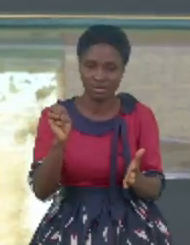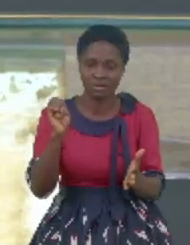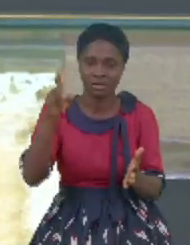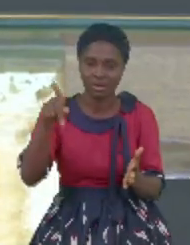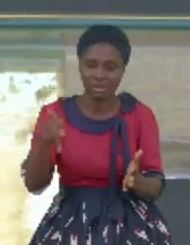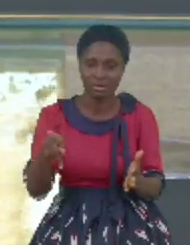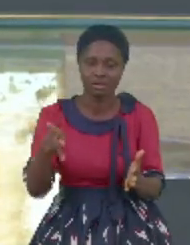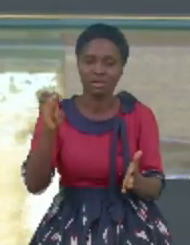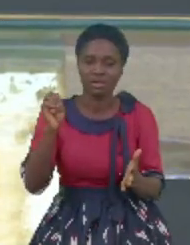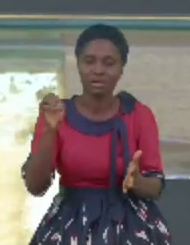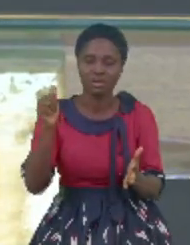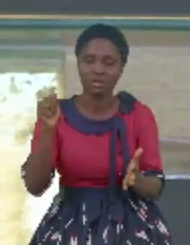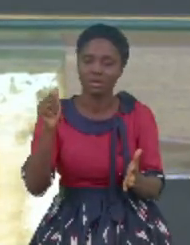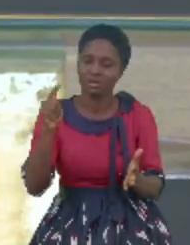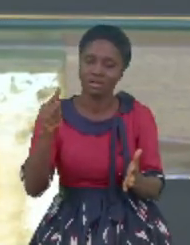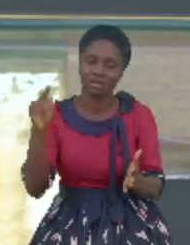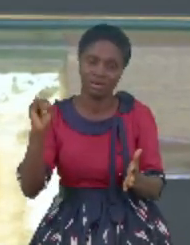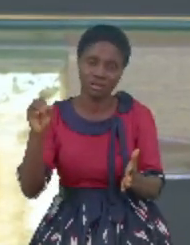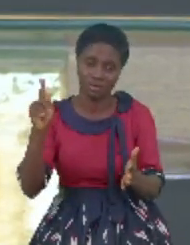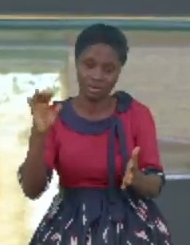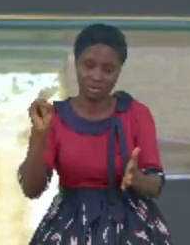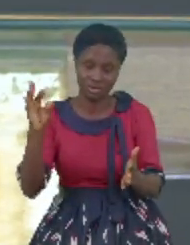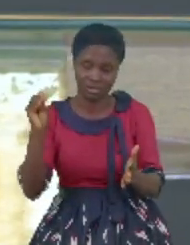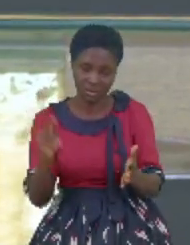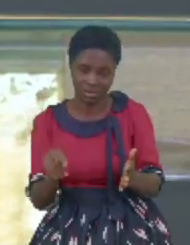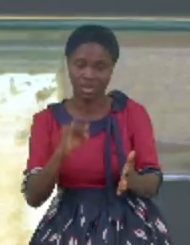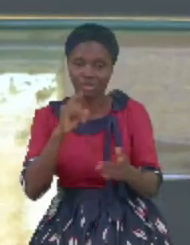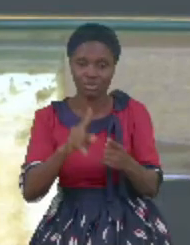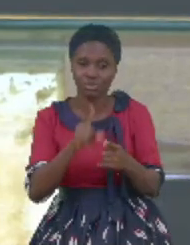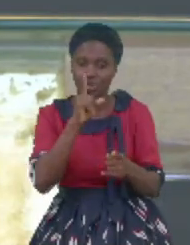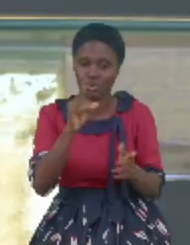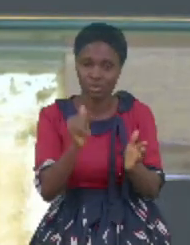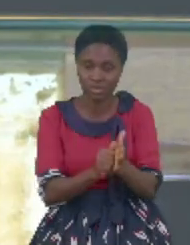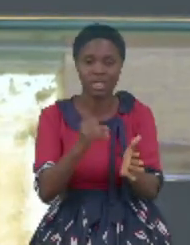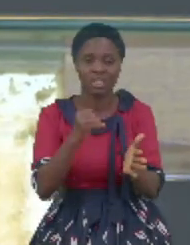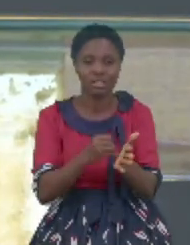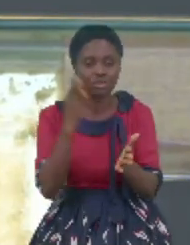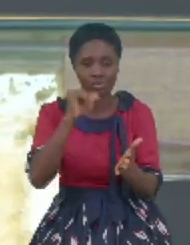que cela ne faillira pas, que cela doit s'accomplir. Voyons,